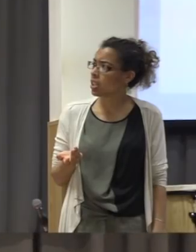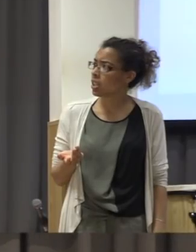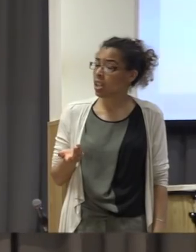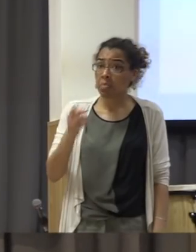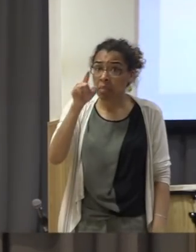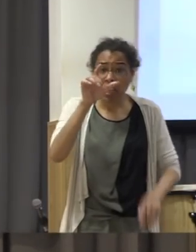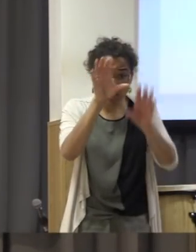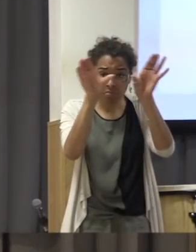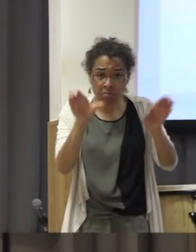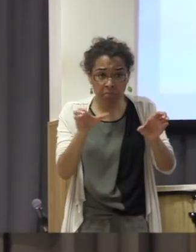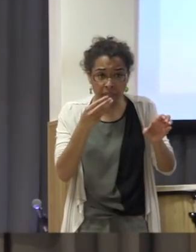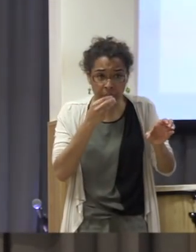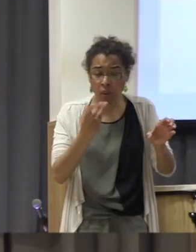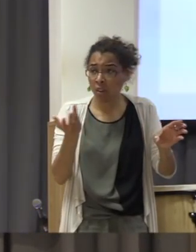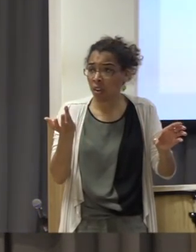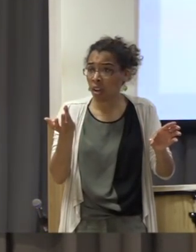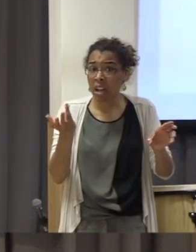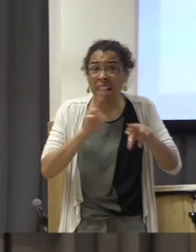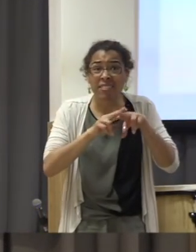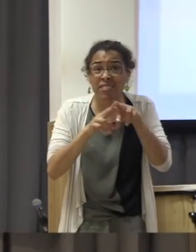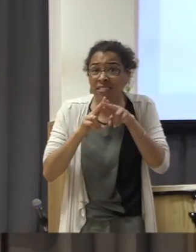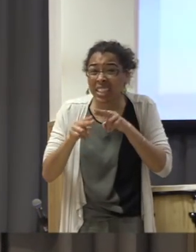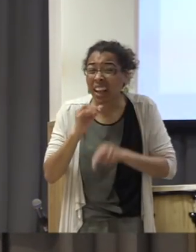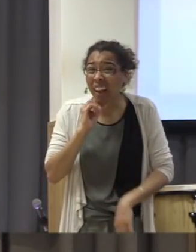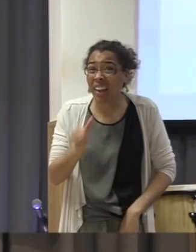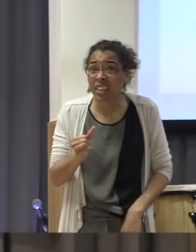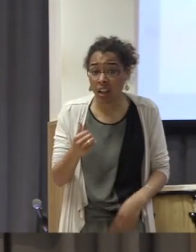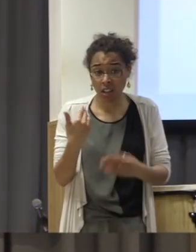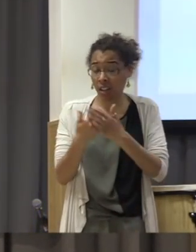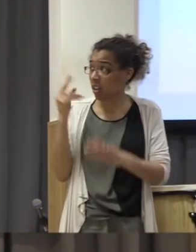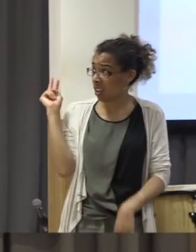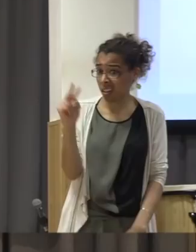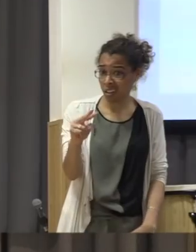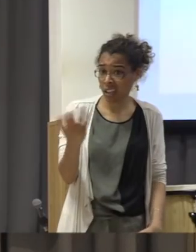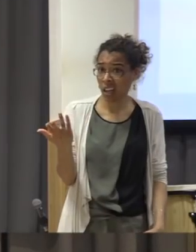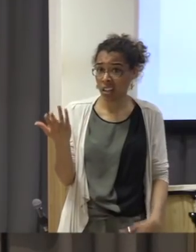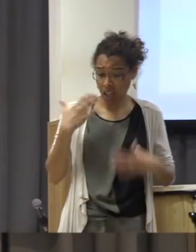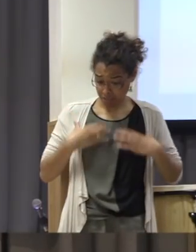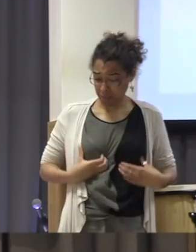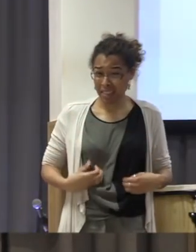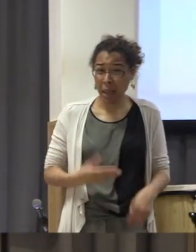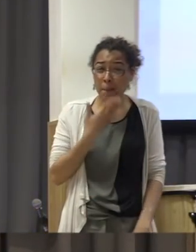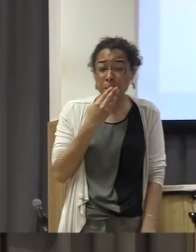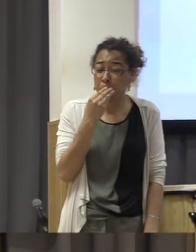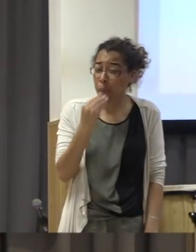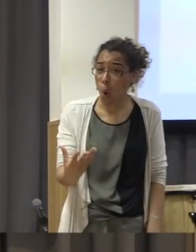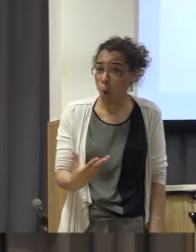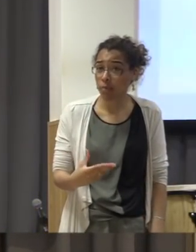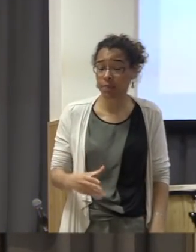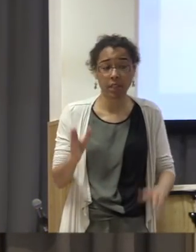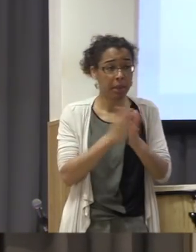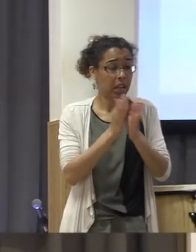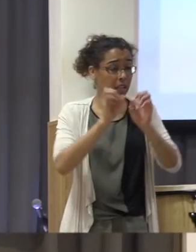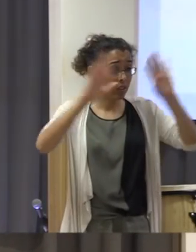non, Silutonie, Géry, tout ça. Mais là, il n'y a rien, monsieur. Regarde, tes poumons sont intacts.